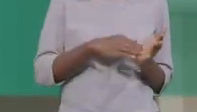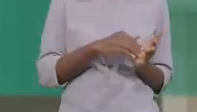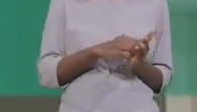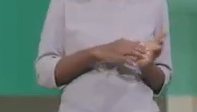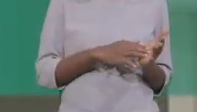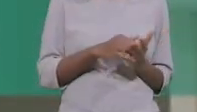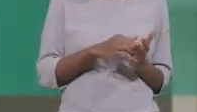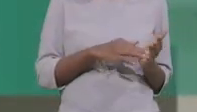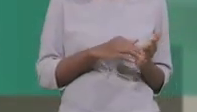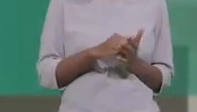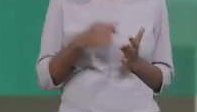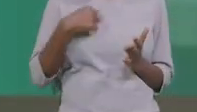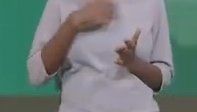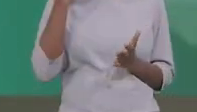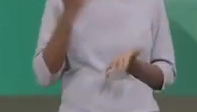Nous sommes si faibles,